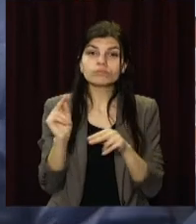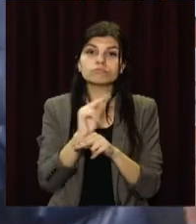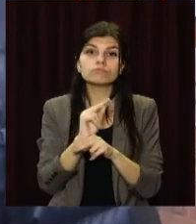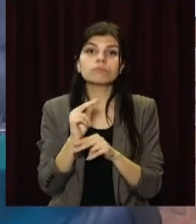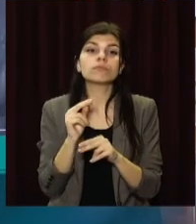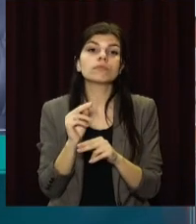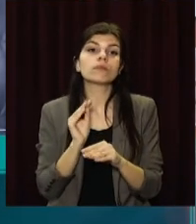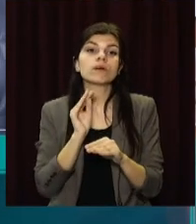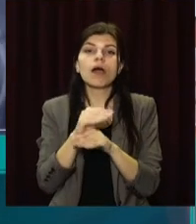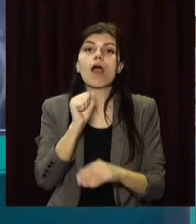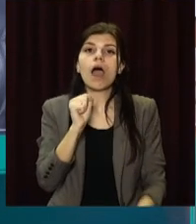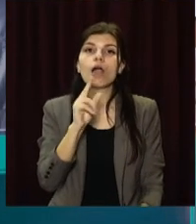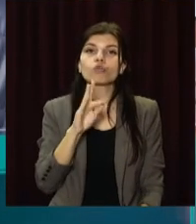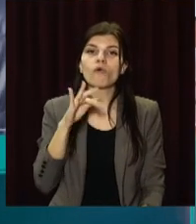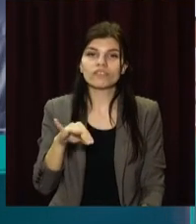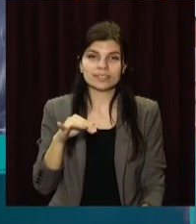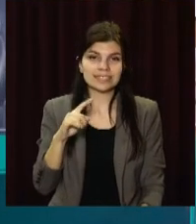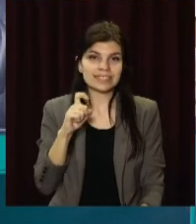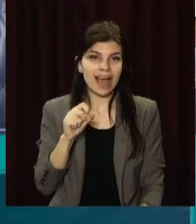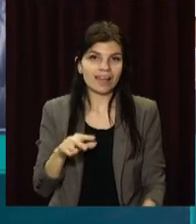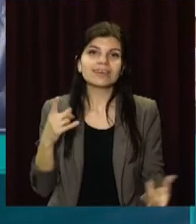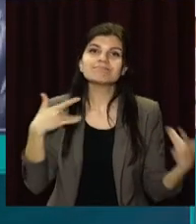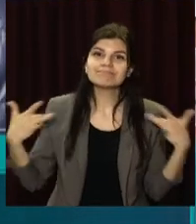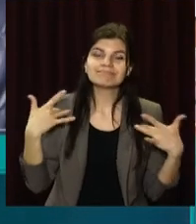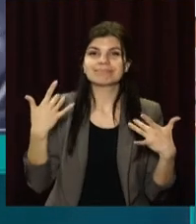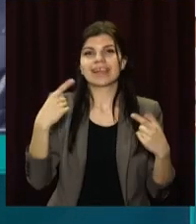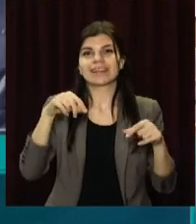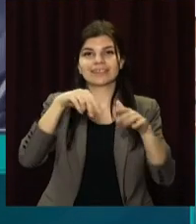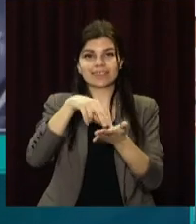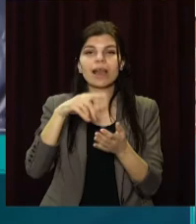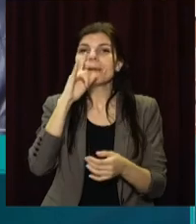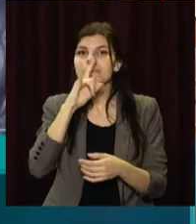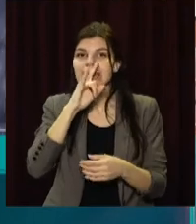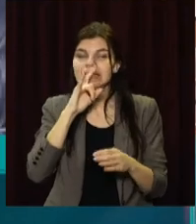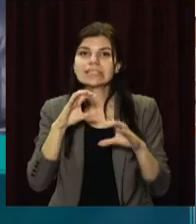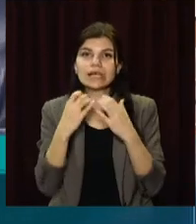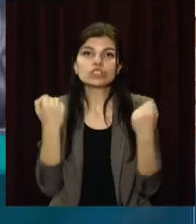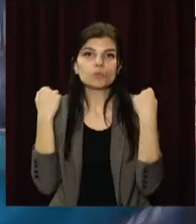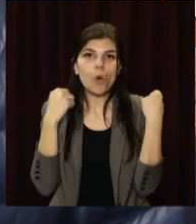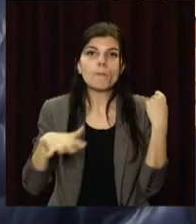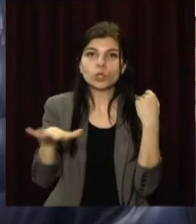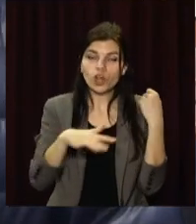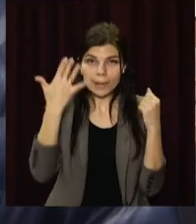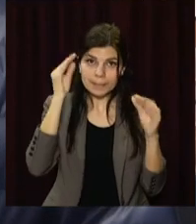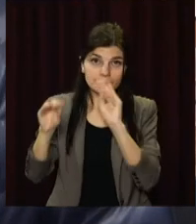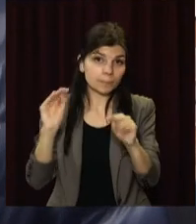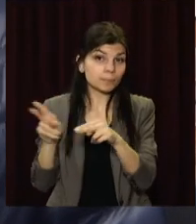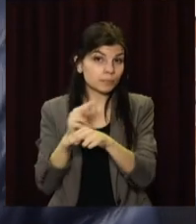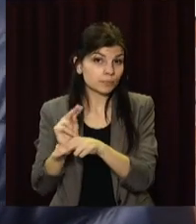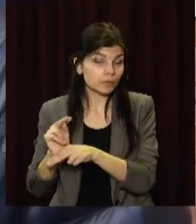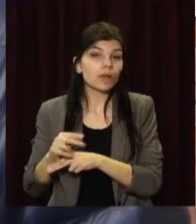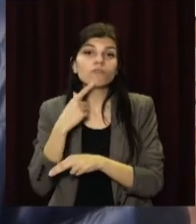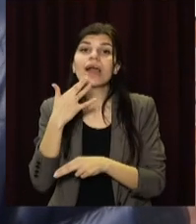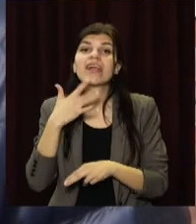дополнительних приміщень актового залу. Також будуть построєні сучасні міні-стадіони, дитячі і спортивні площадки.